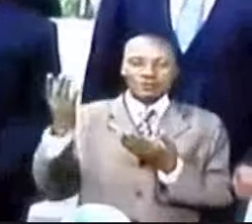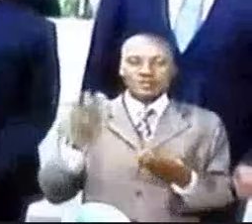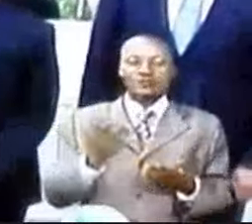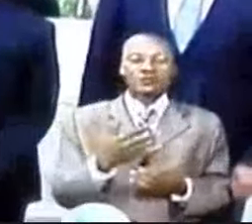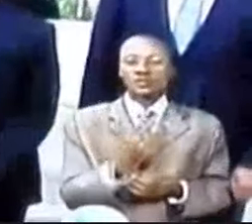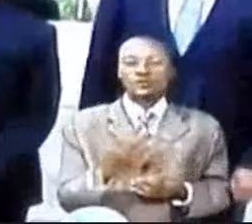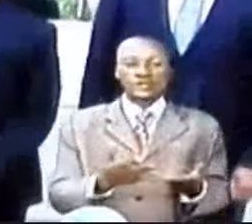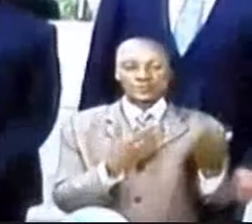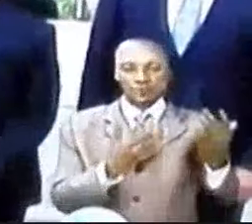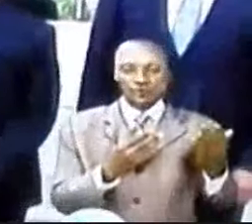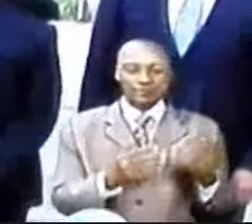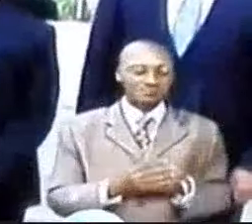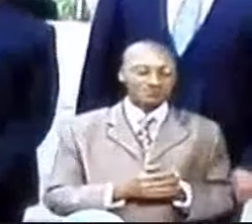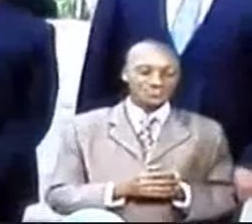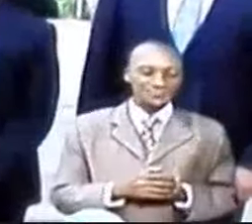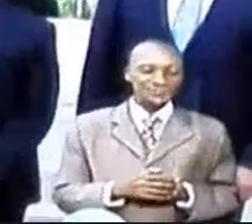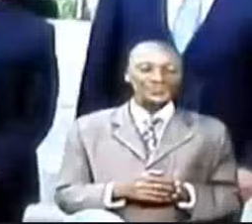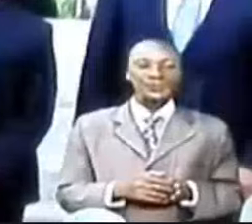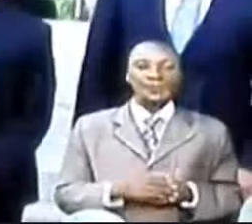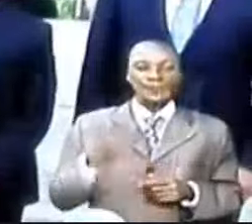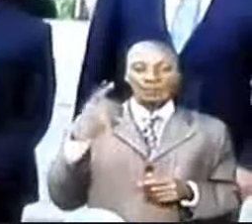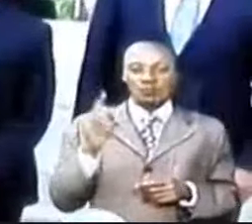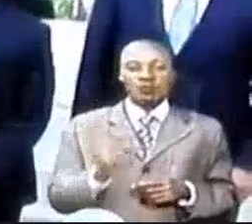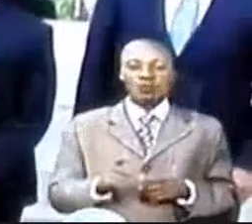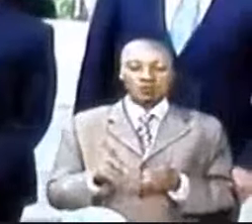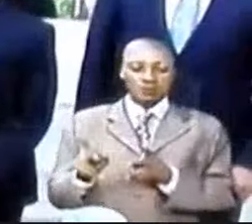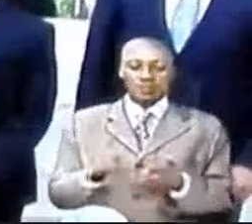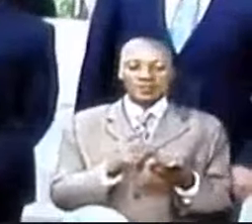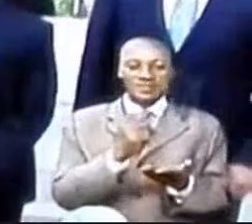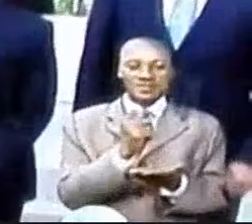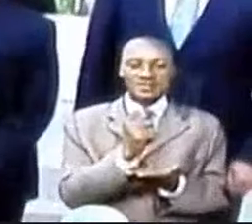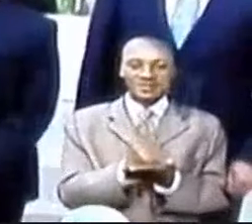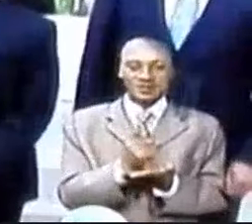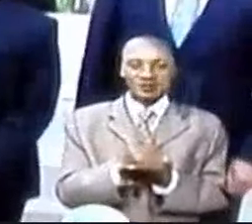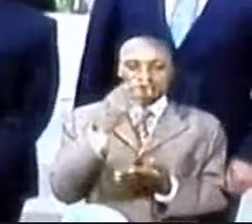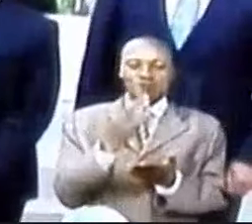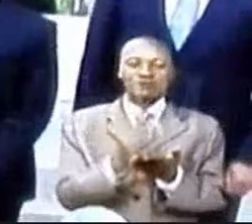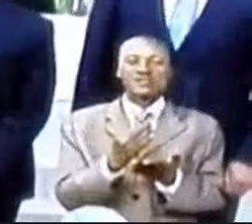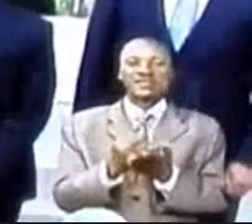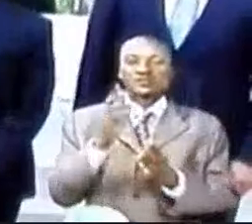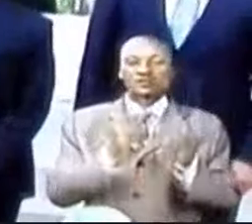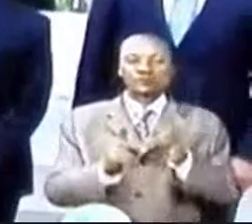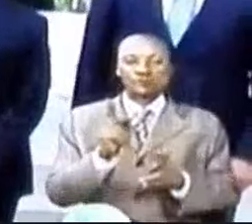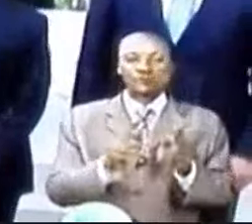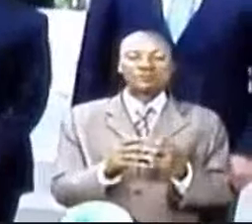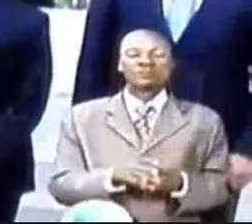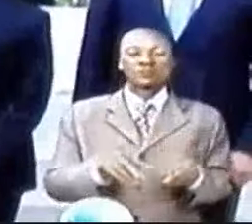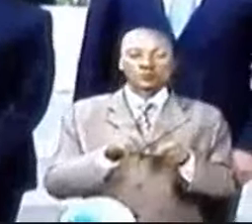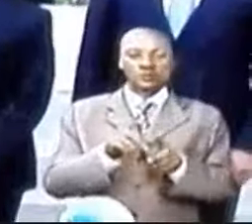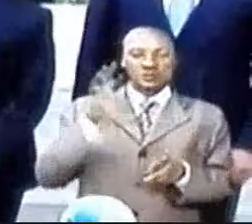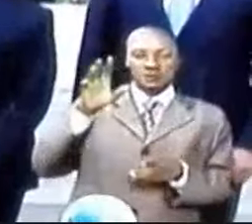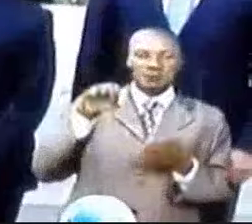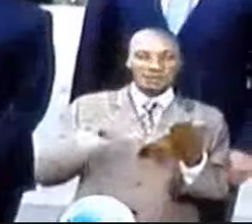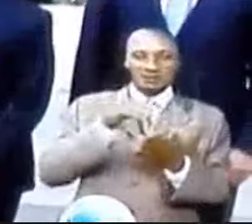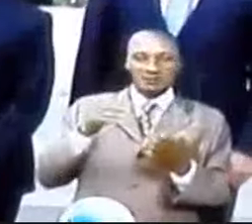faut noter également que le plan de trésorerie de finances publiques, ainsi que de la Banque